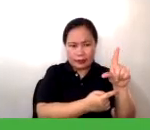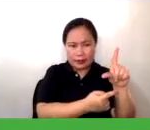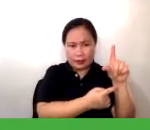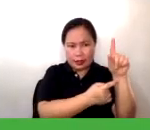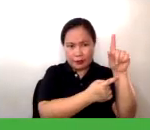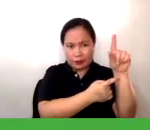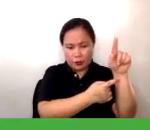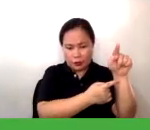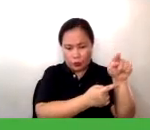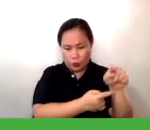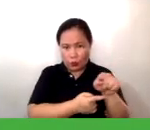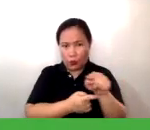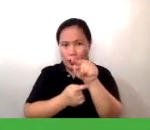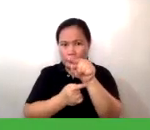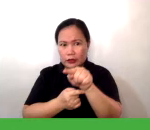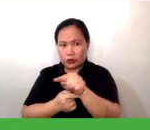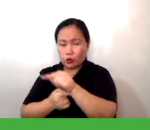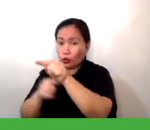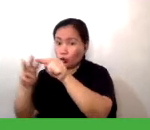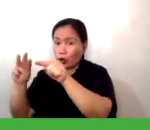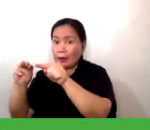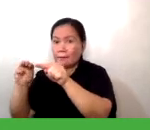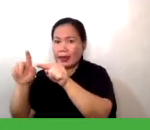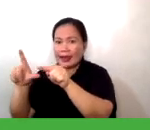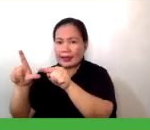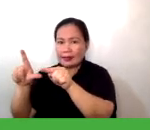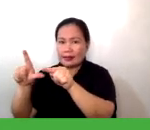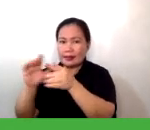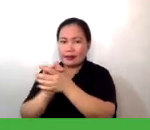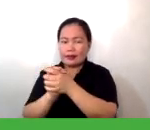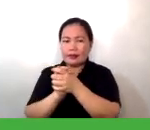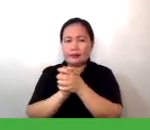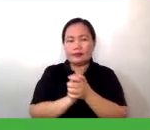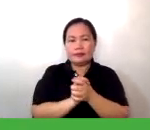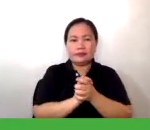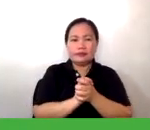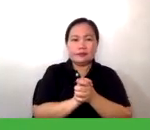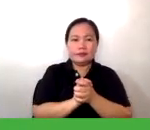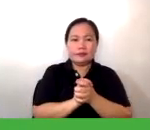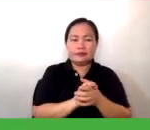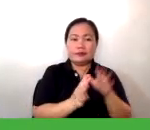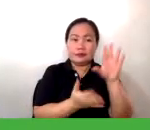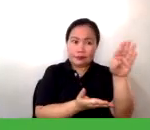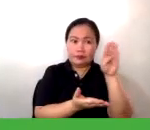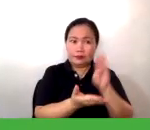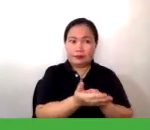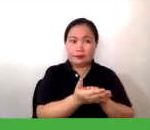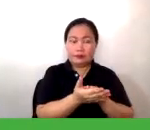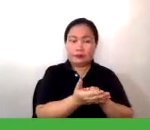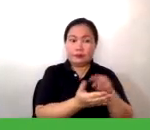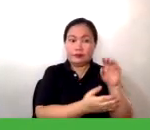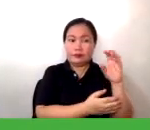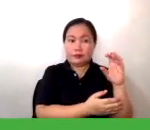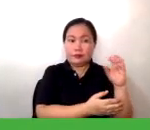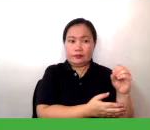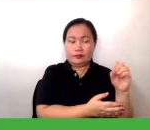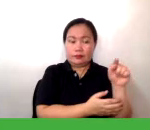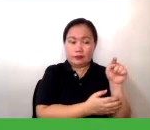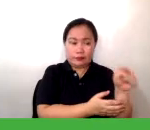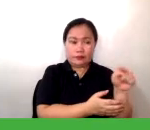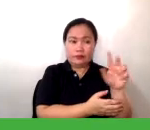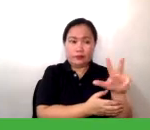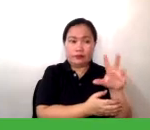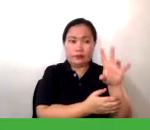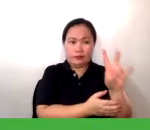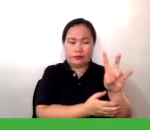ay deciliter. So, dito po. So, 1, 2. So, dalawa po 1, 2. So, copy mo yung